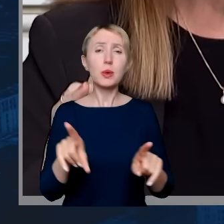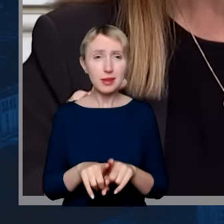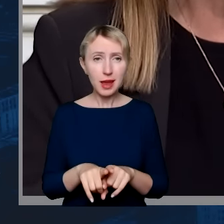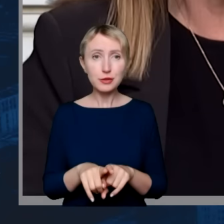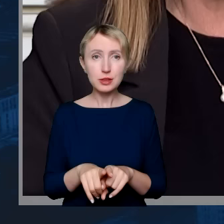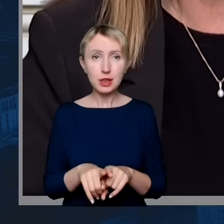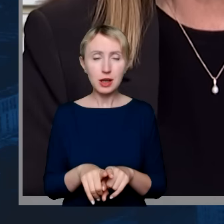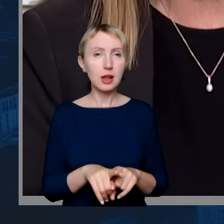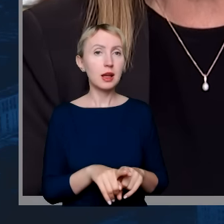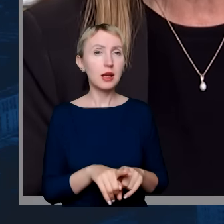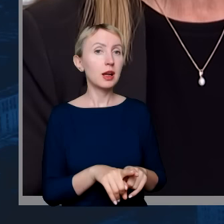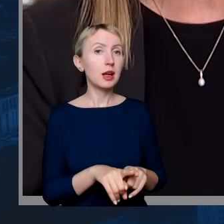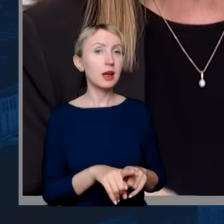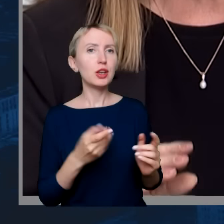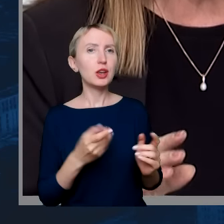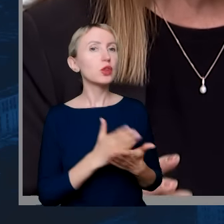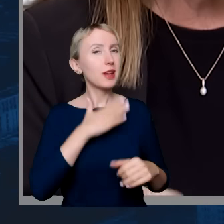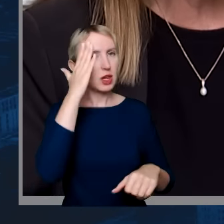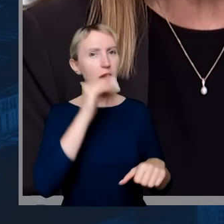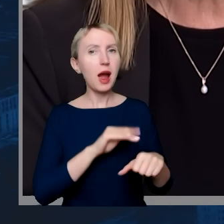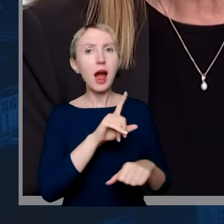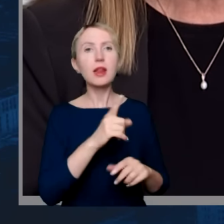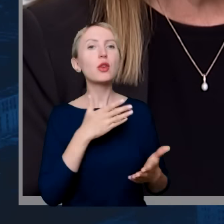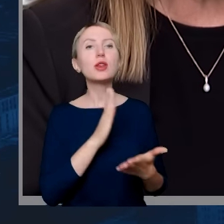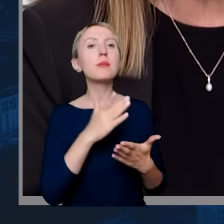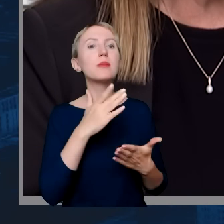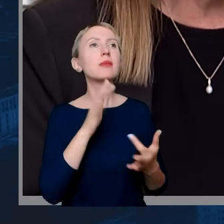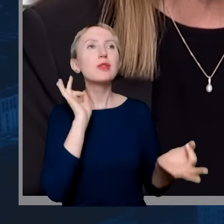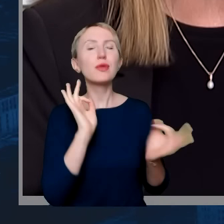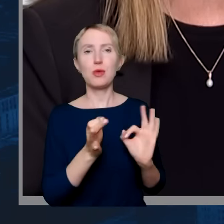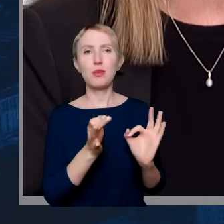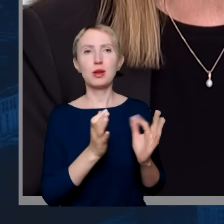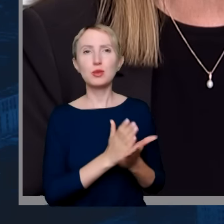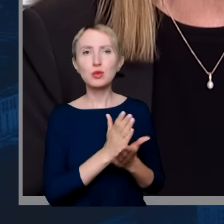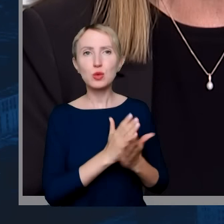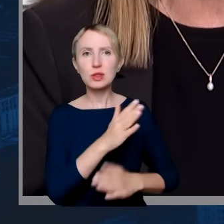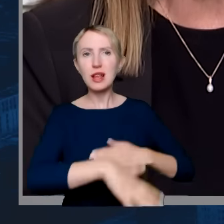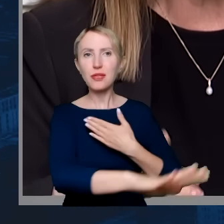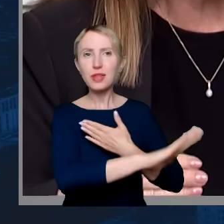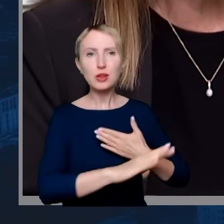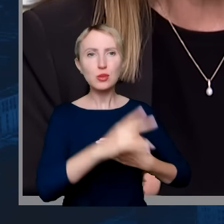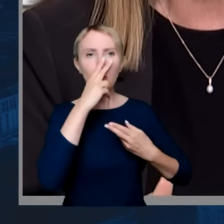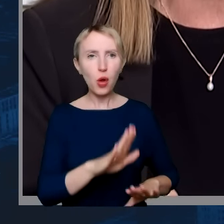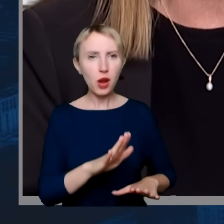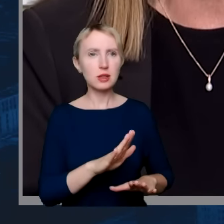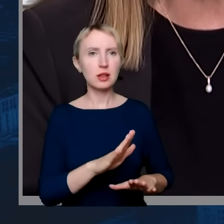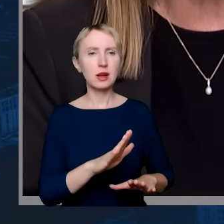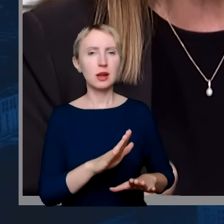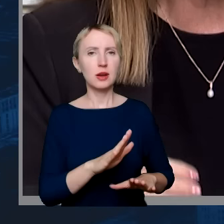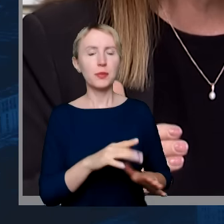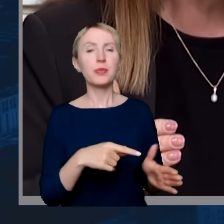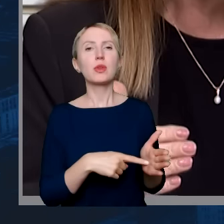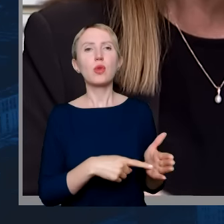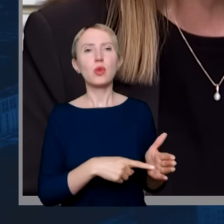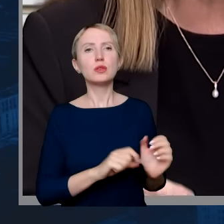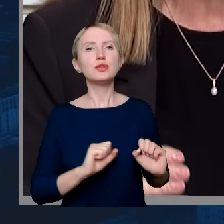tylko naszych apeli, ale przecież nie tylko informacji służb zewnętrznych, które wskazywały na to, że te ataki będą się